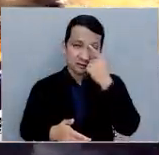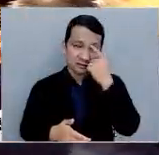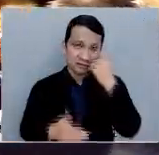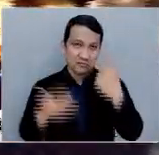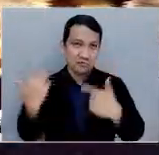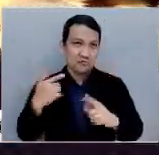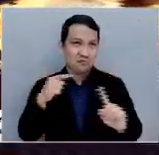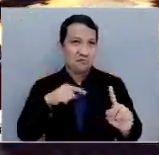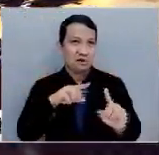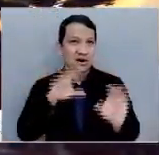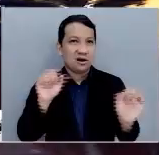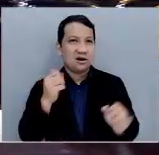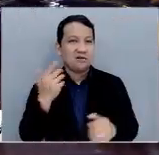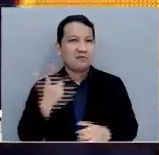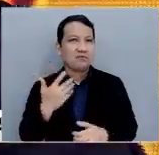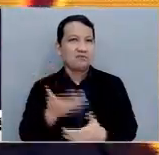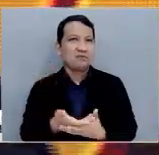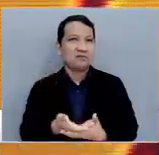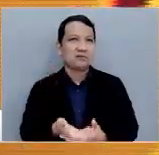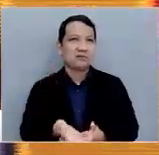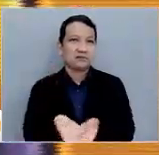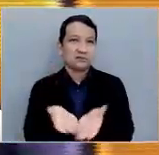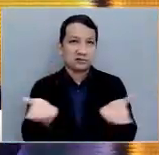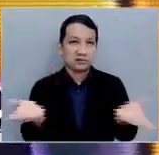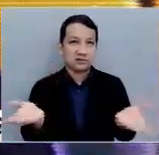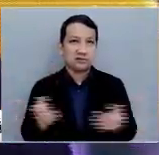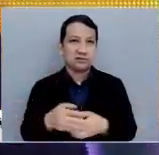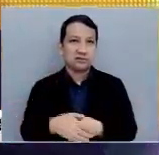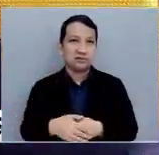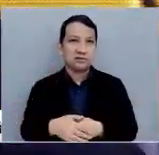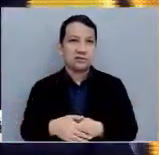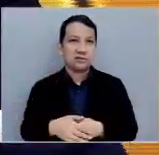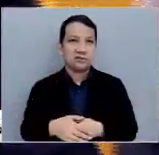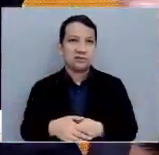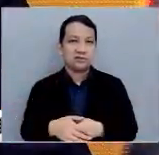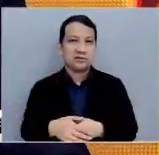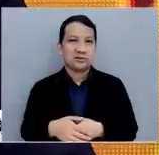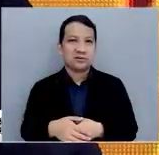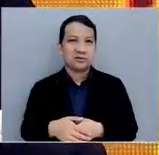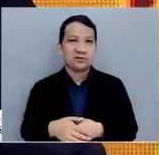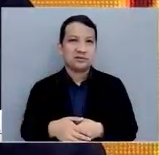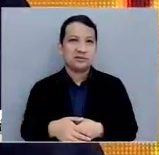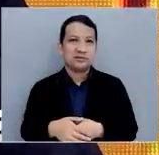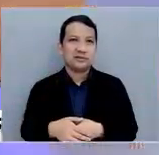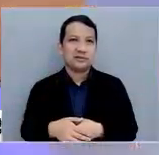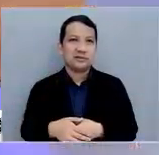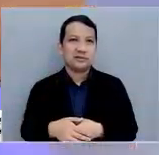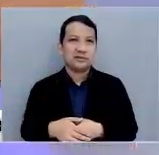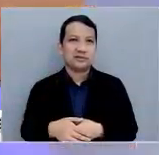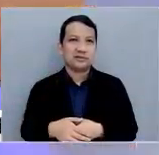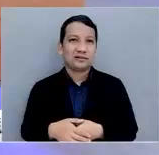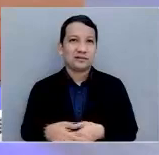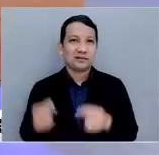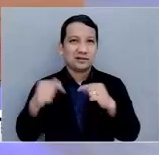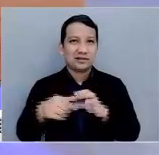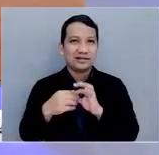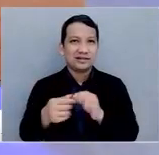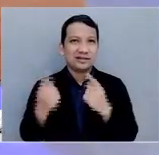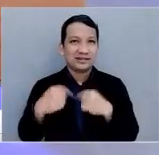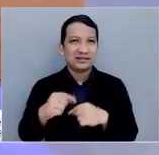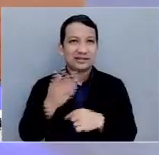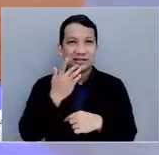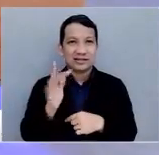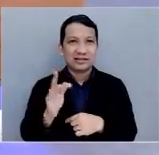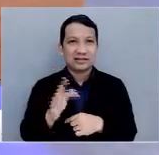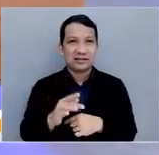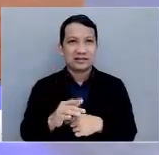Wow! Grabe siya! Bawas na eh! Bawas na yun dito, siyempre! Nakasample ng studio, hindi pwede hindi. Masarap? Masarap ba?